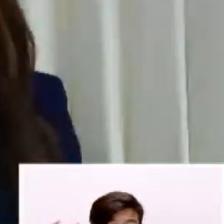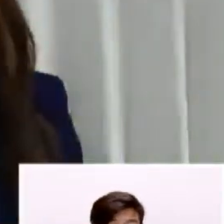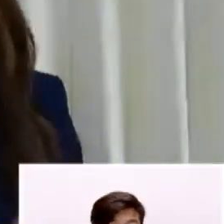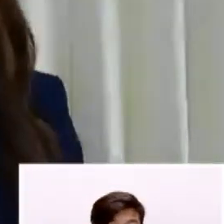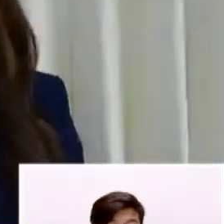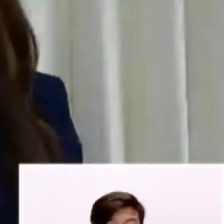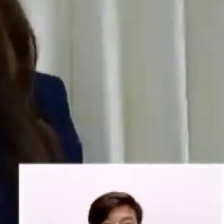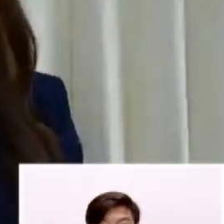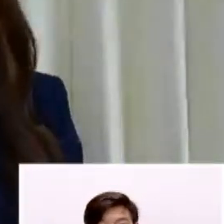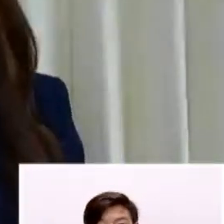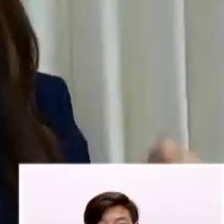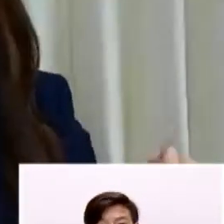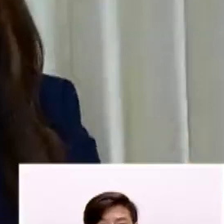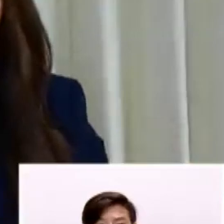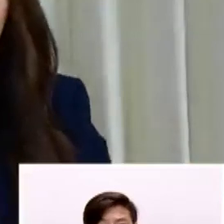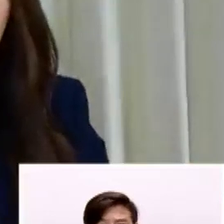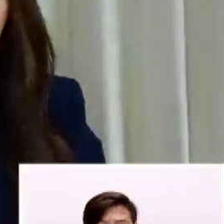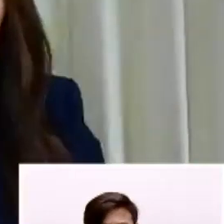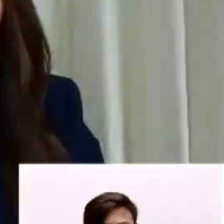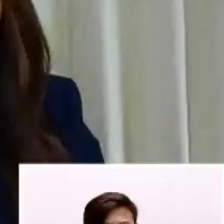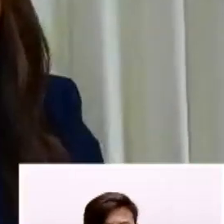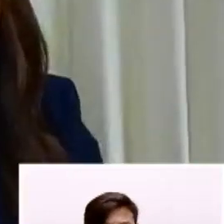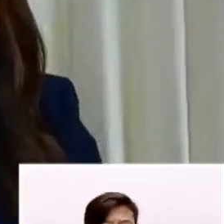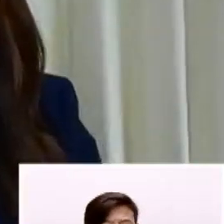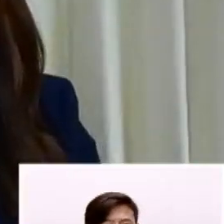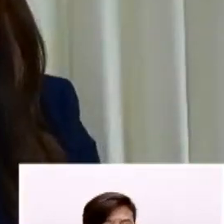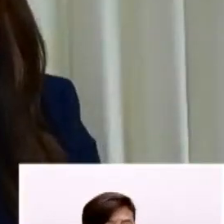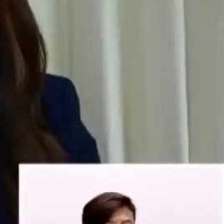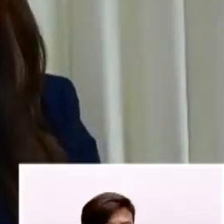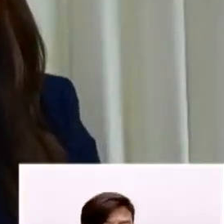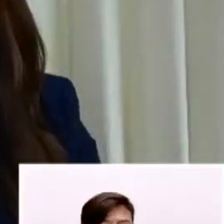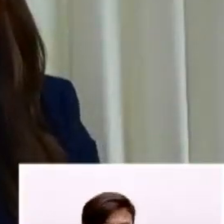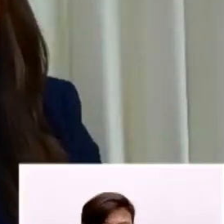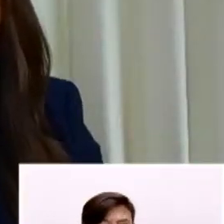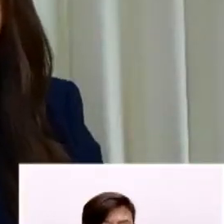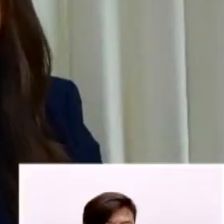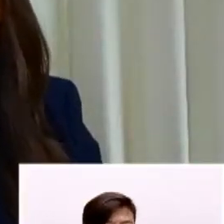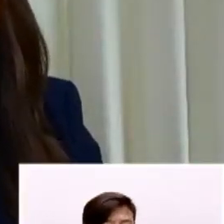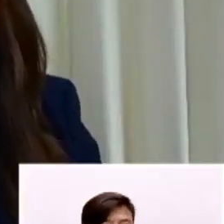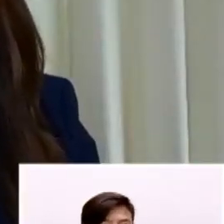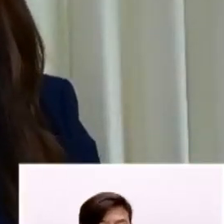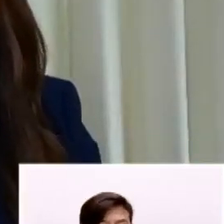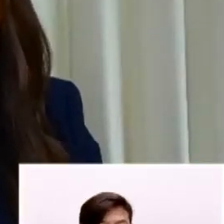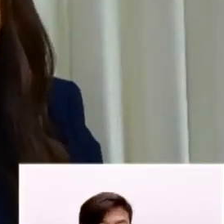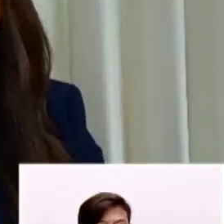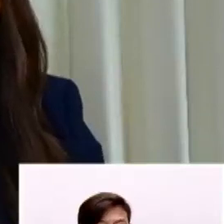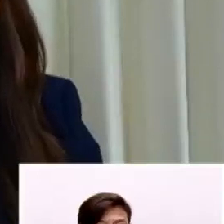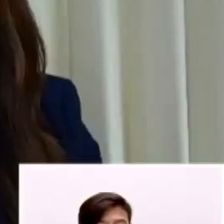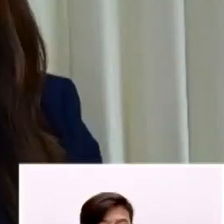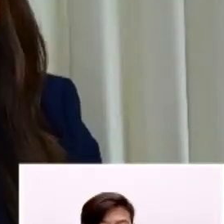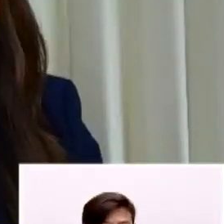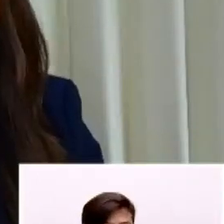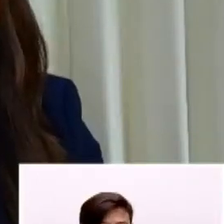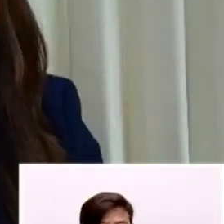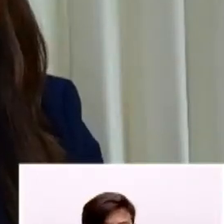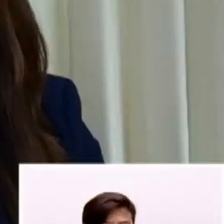การยืนยันว่ายังคงสนับสนุนยูเครนที่กำลังรับมือกับปฏิบัติการทางทหารในรัสเซียอยู่ค่ะพร้อมกันนี้ก็บอกนะคะว่าจะส่งอาวุธให้เพิ่มเ